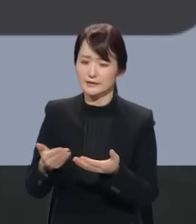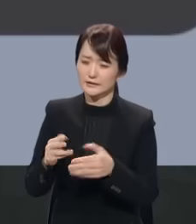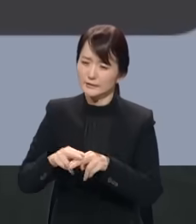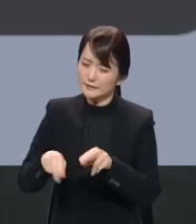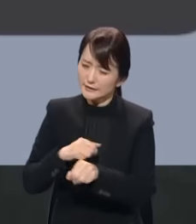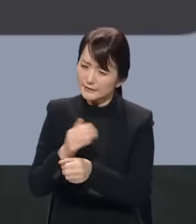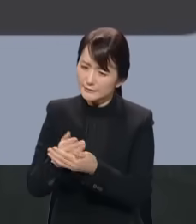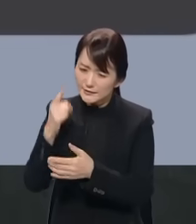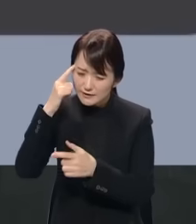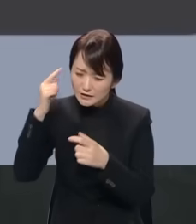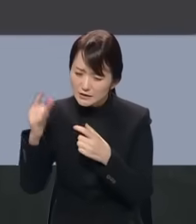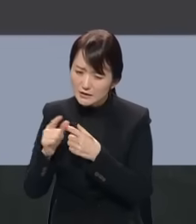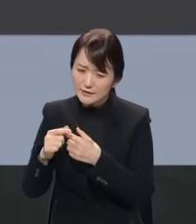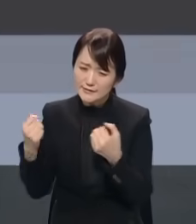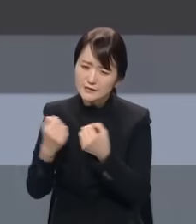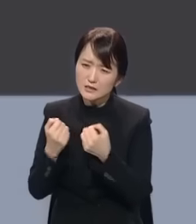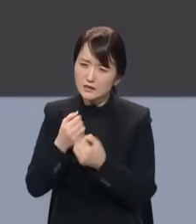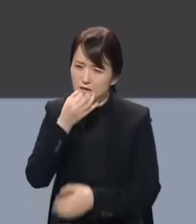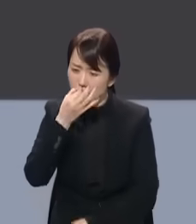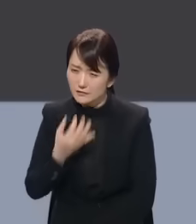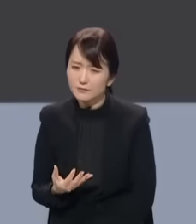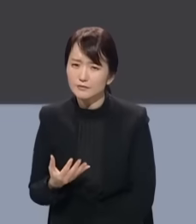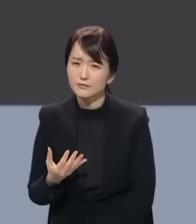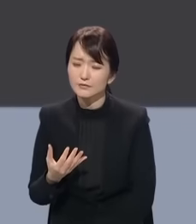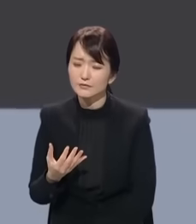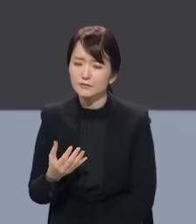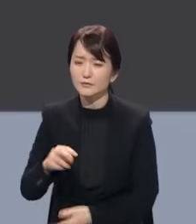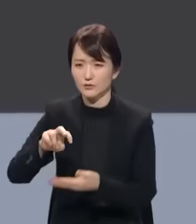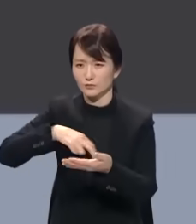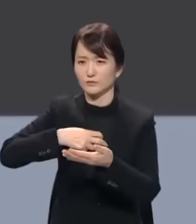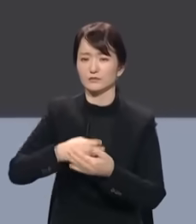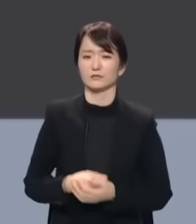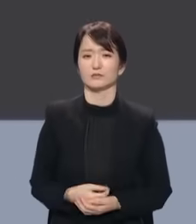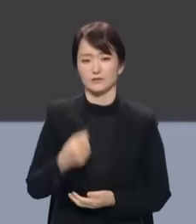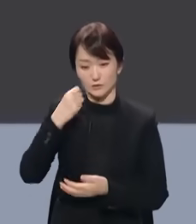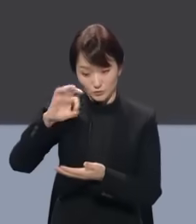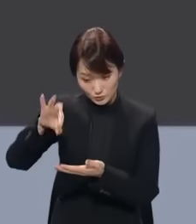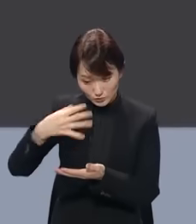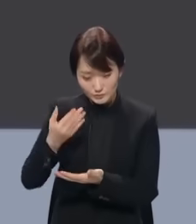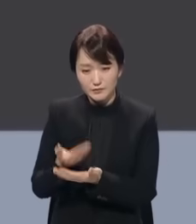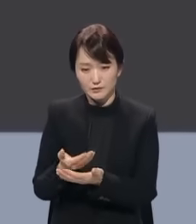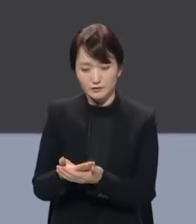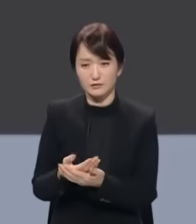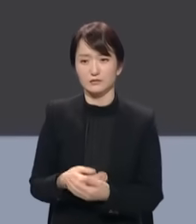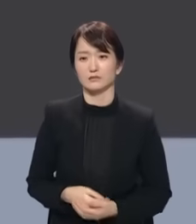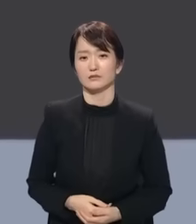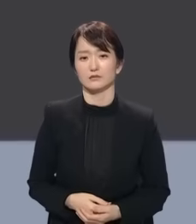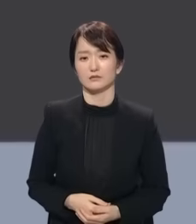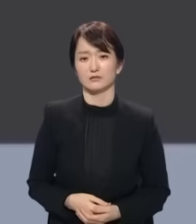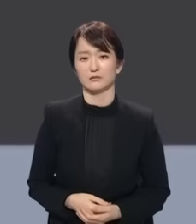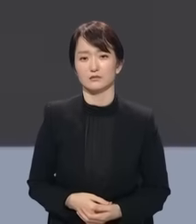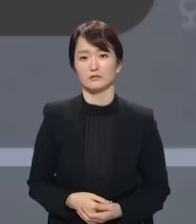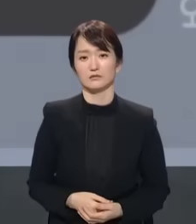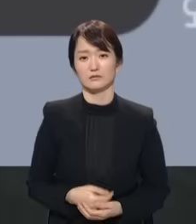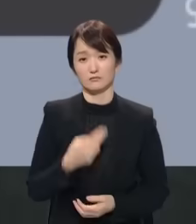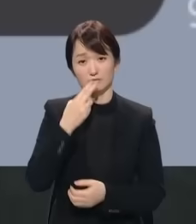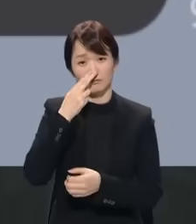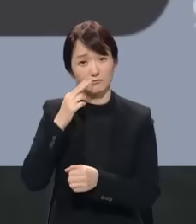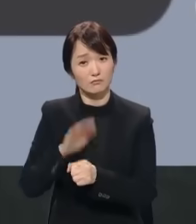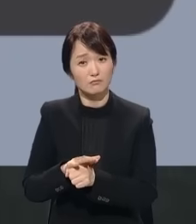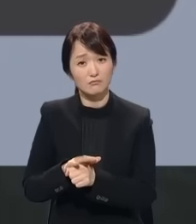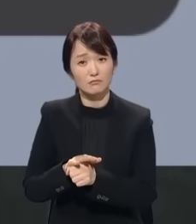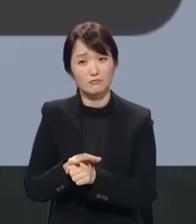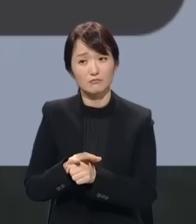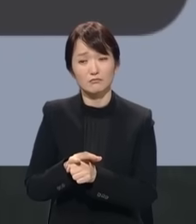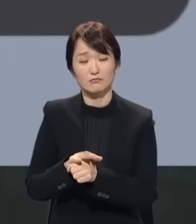있었는데 그때 싸우고 힘들어서 그랬다는 식으로 얘기를 했고요. 월급은 좀 달라라고 얘기를 했다고 합니다. 어이가 없어가지고